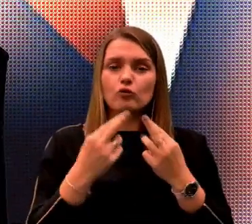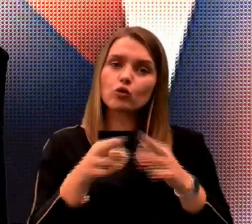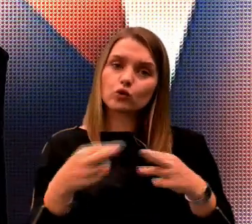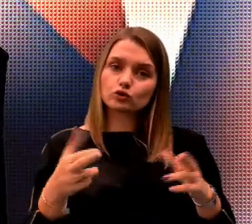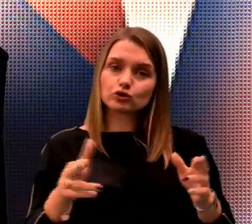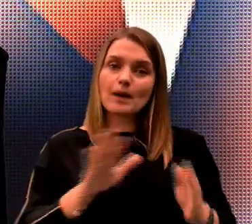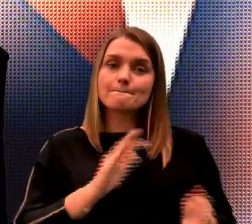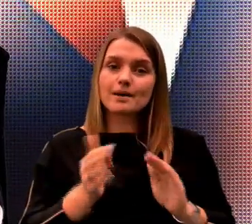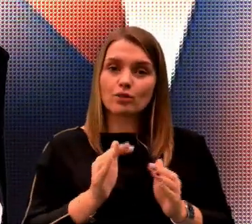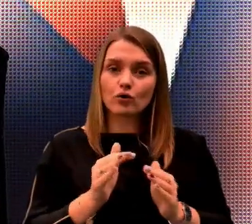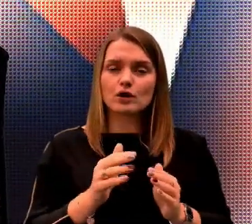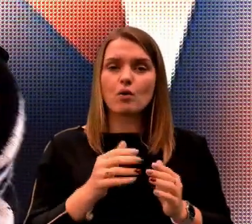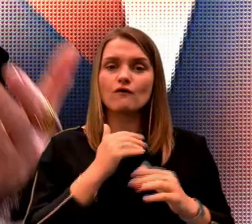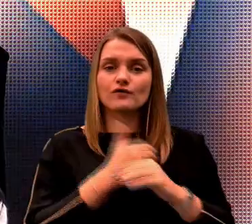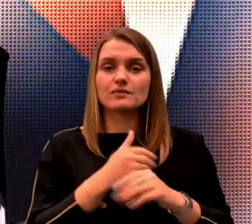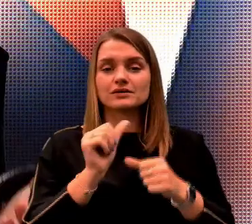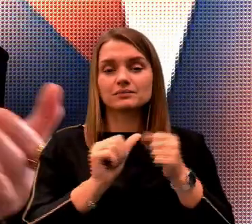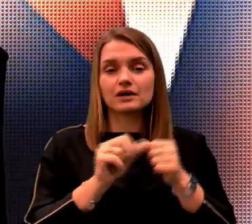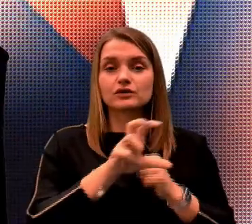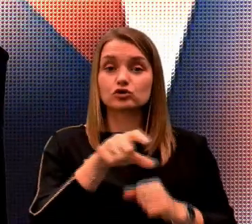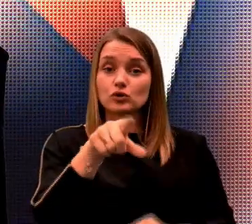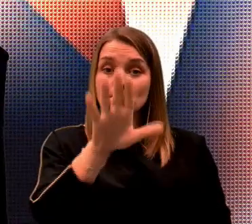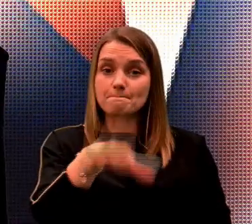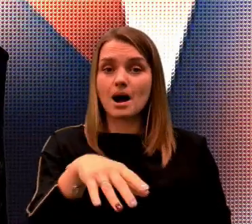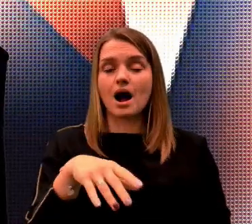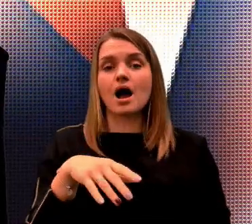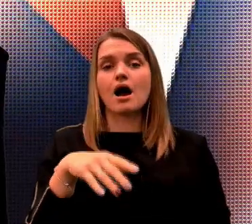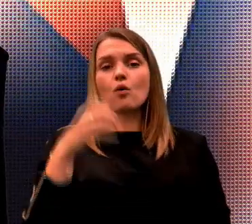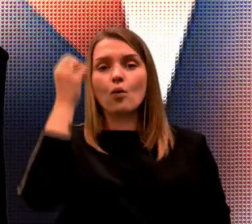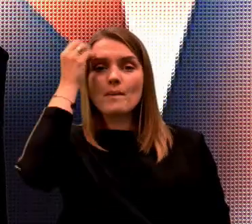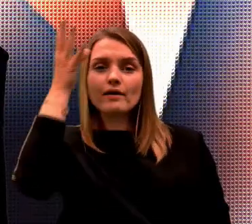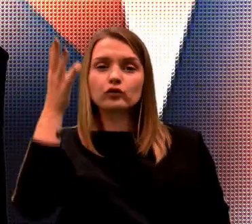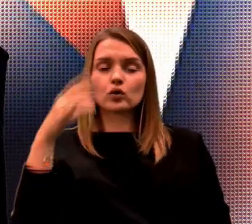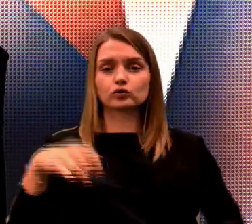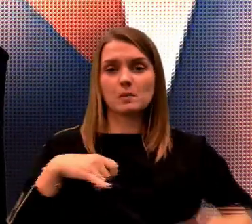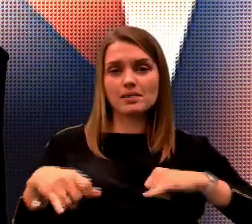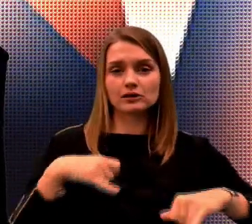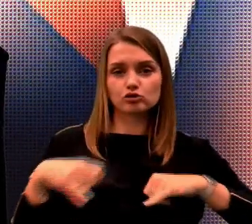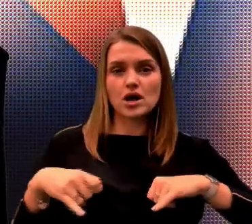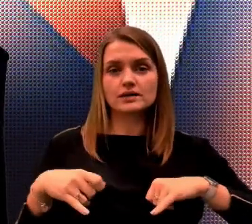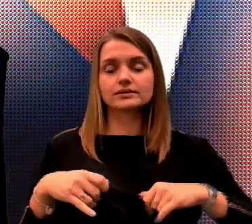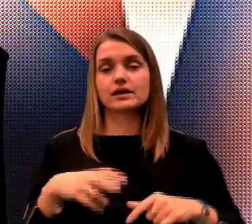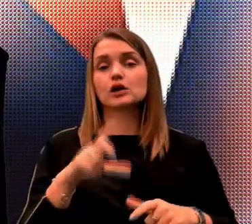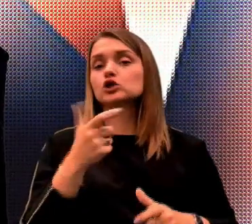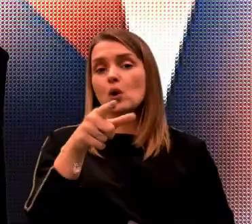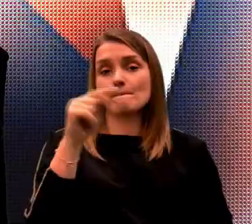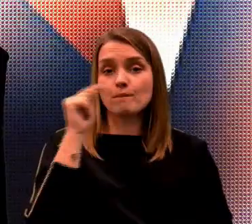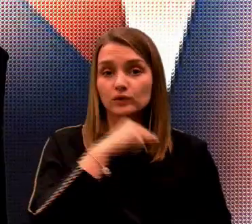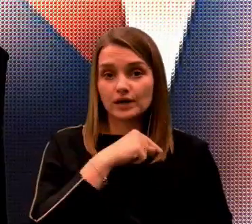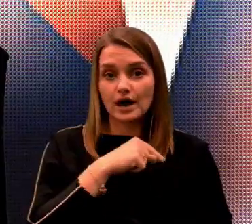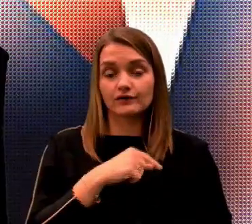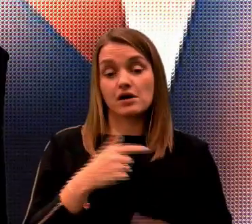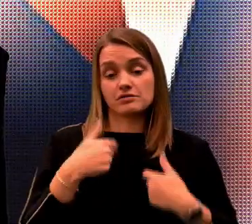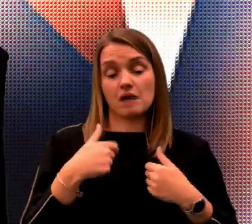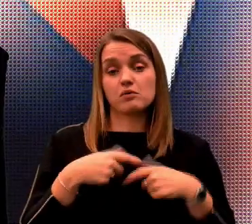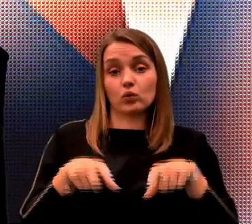firmy różnie sprawdzają, czy ma pan na przykład predyspozycje menedżerskie, czy może inne, co pan potrafi. Usiadłabym z panem